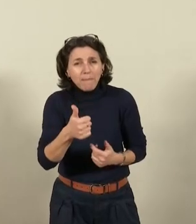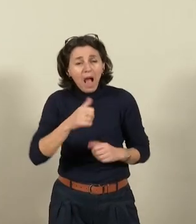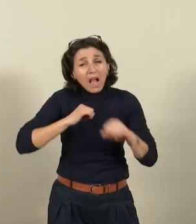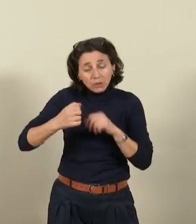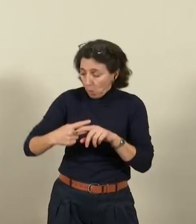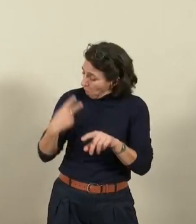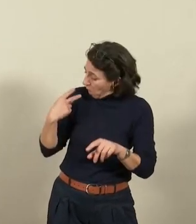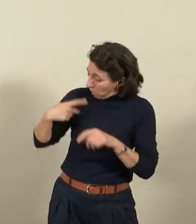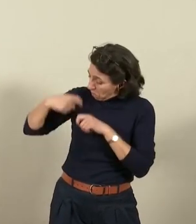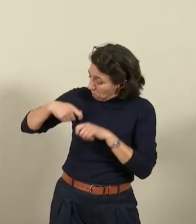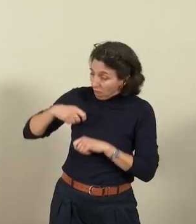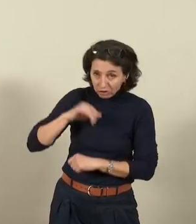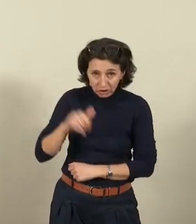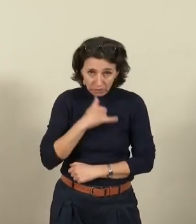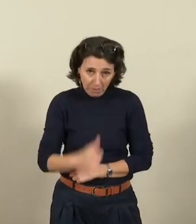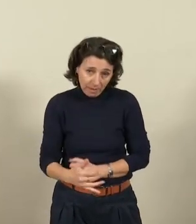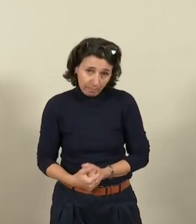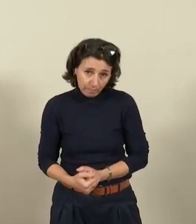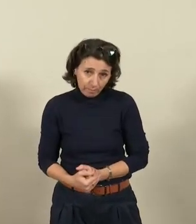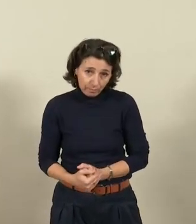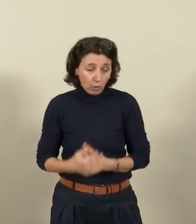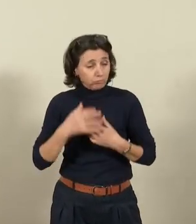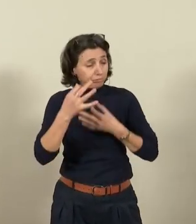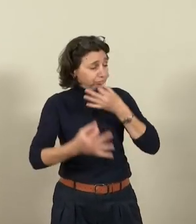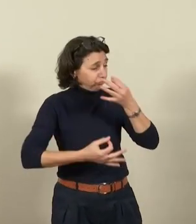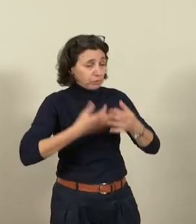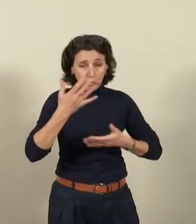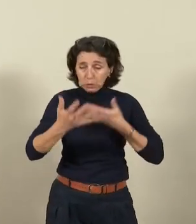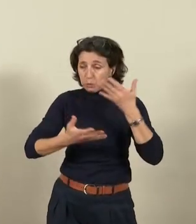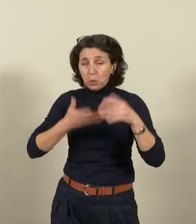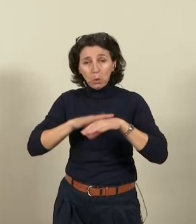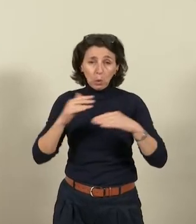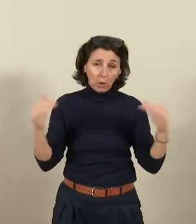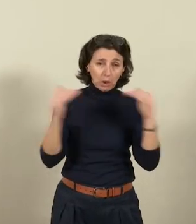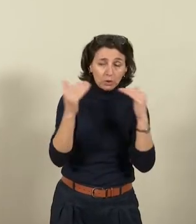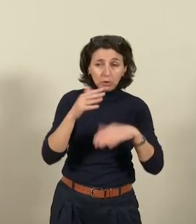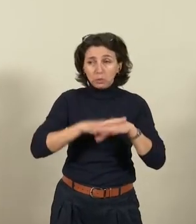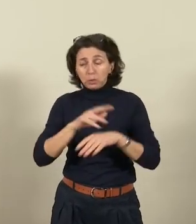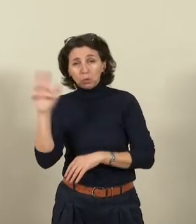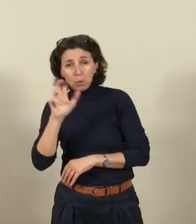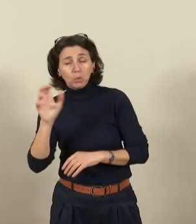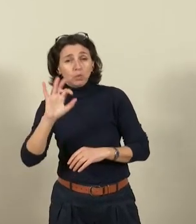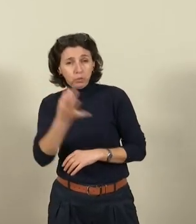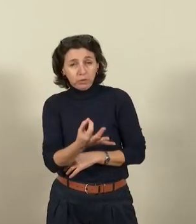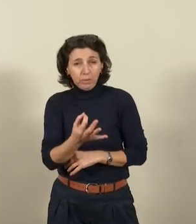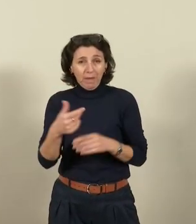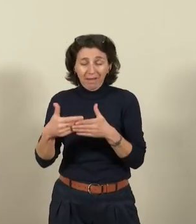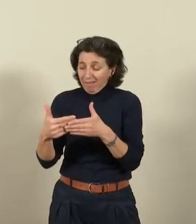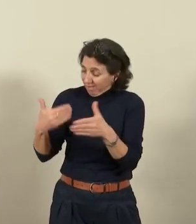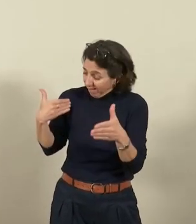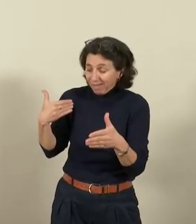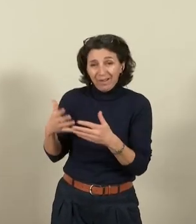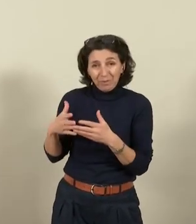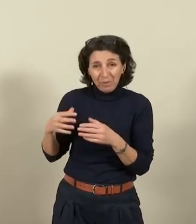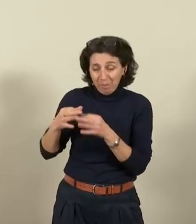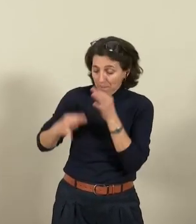action vous vous cantonnez à de grands discours sur l'égalité sur l'écologie sans jamais proposer de bilan concrets